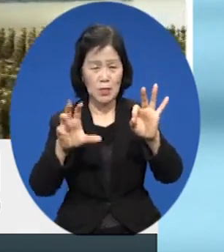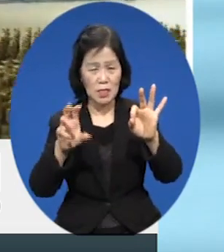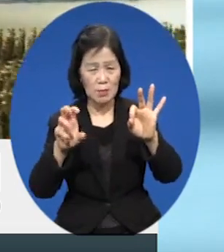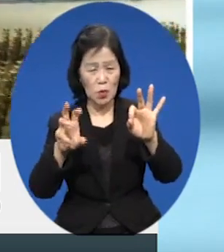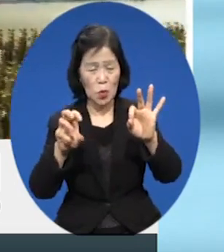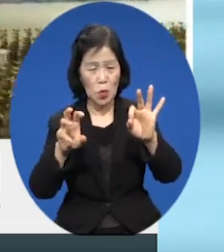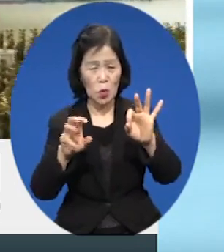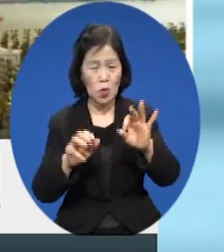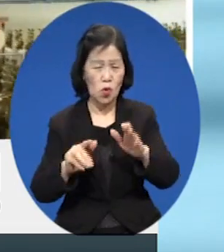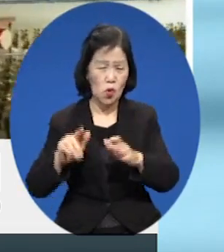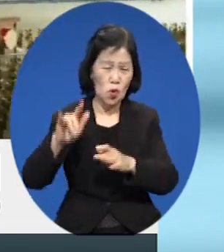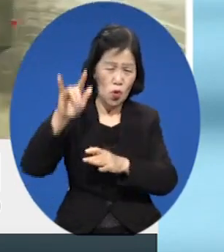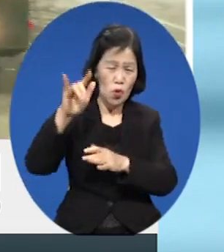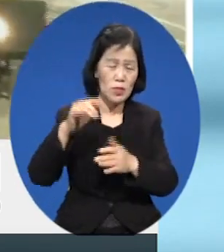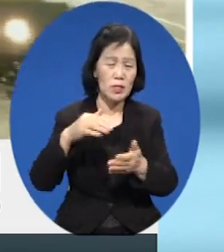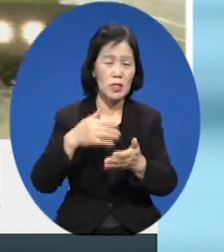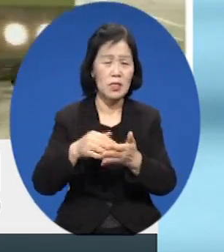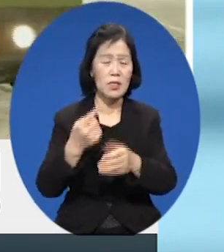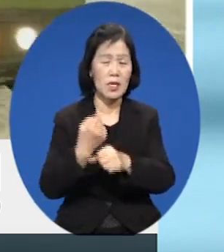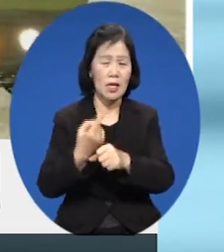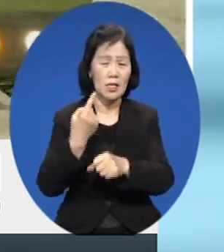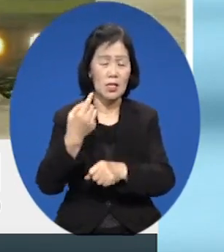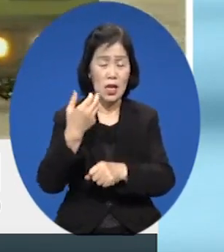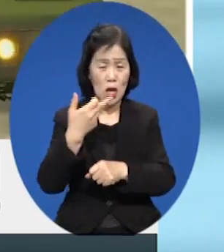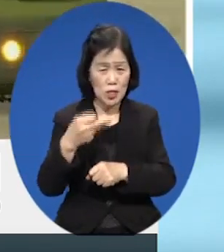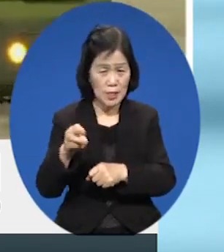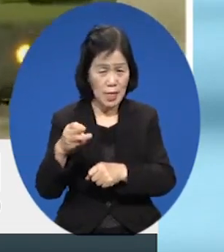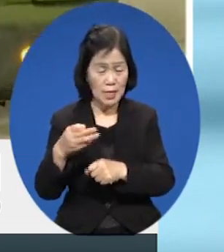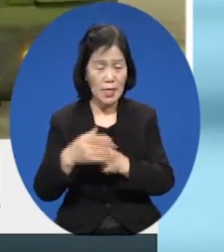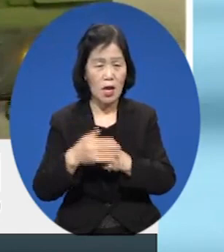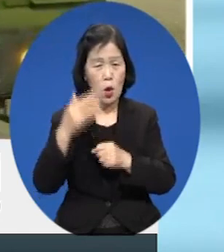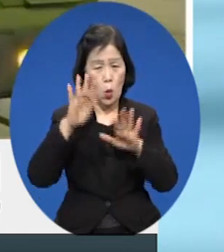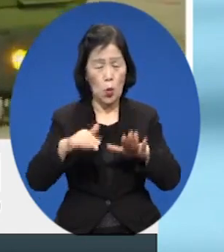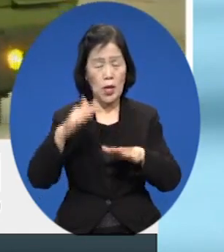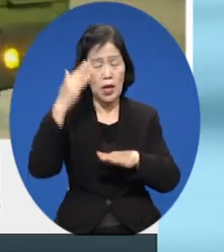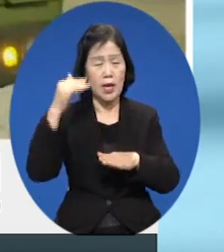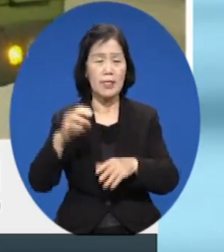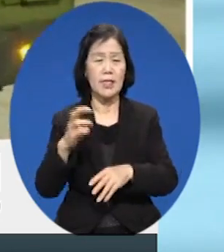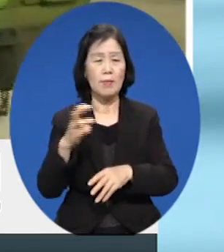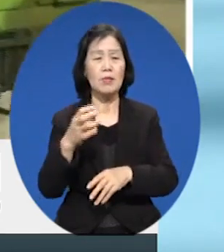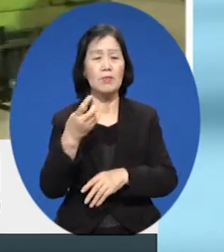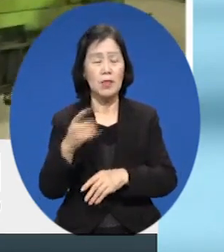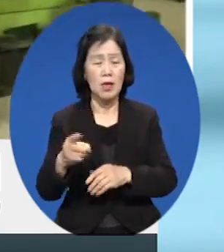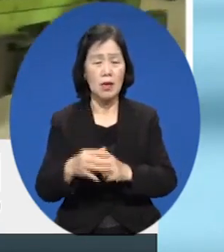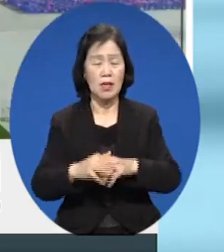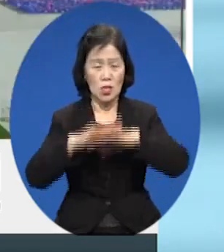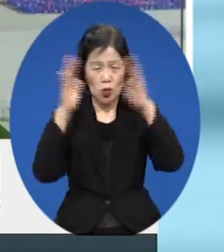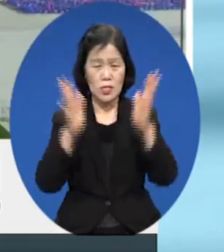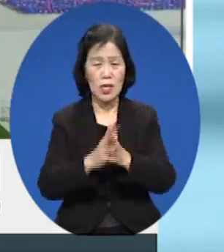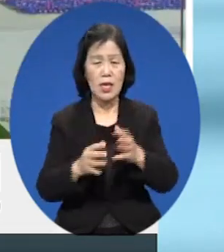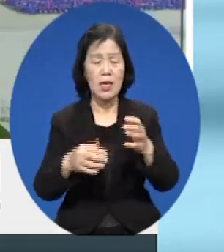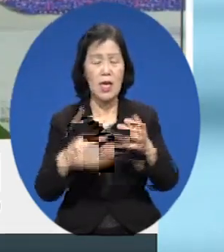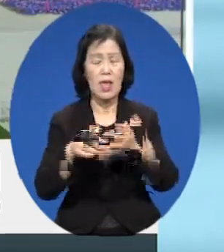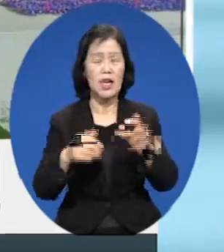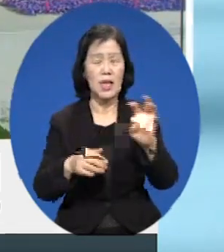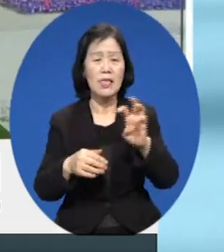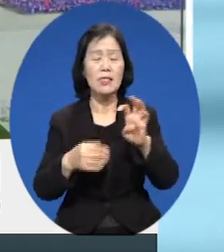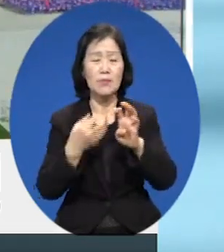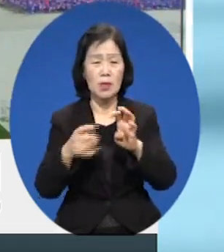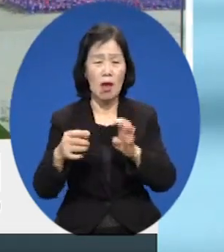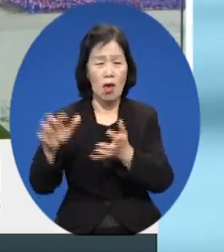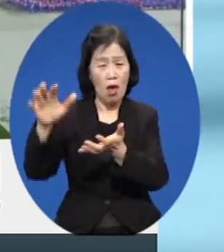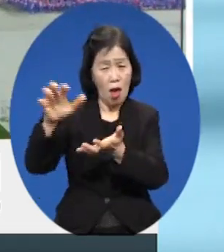스텔스기가 작년에 한 열 수 없게 들어왔고 올해 까지 한 30대 들어오지 않습니까 이제 전체가 40개가 들어오는데 이것을 북한은 상당히